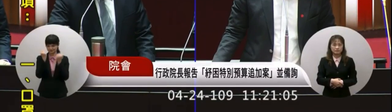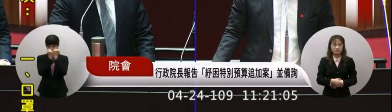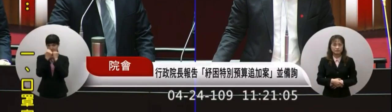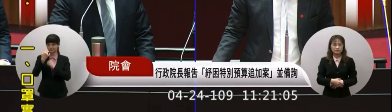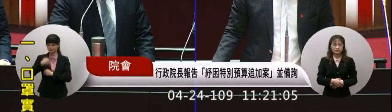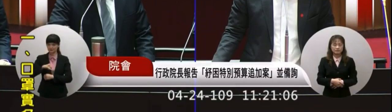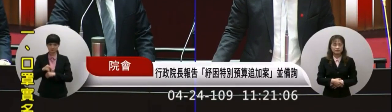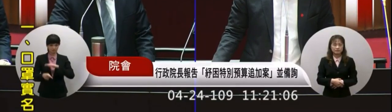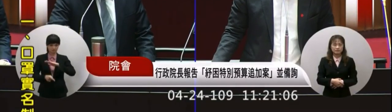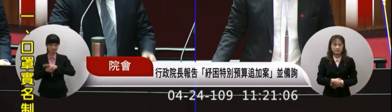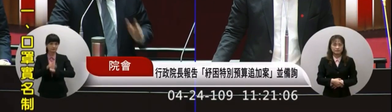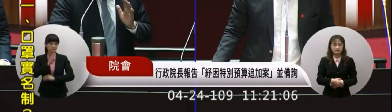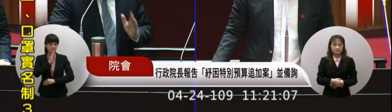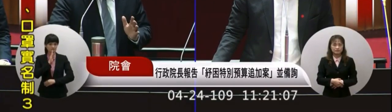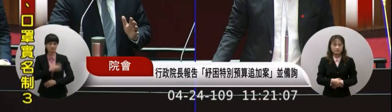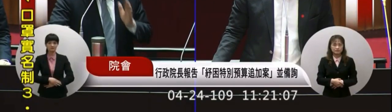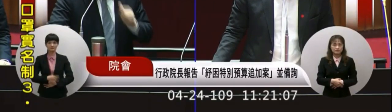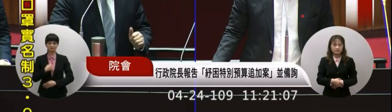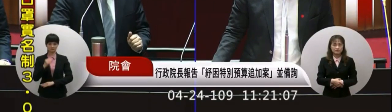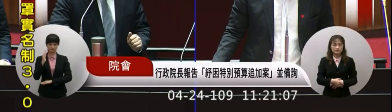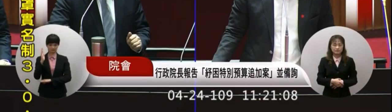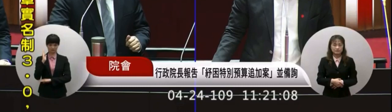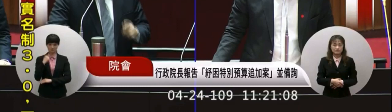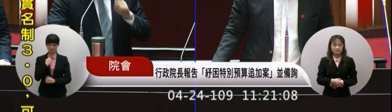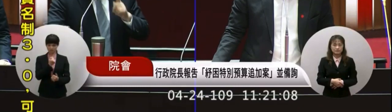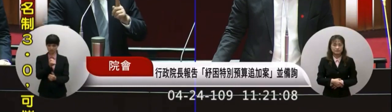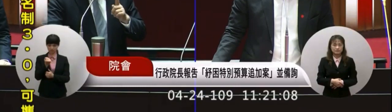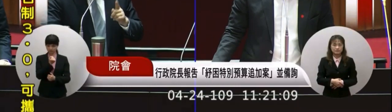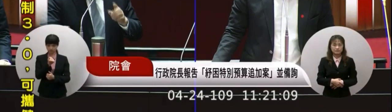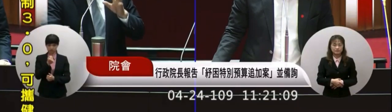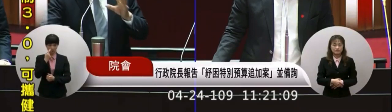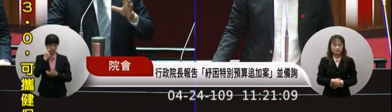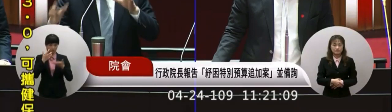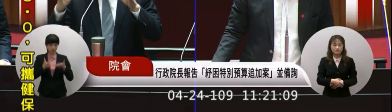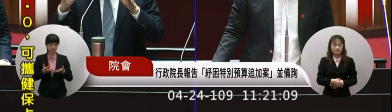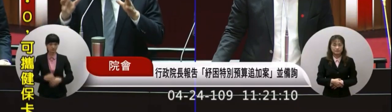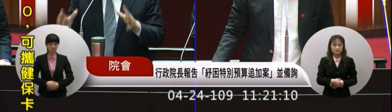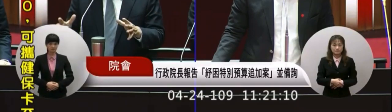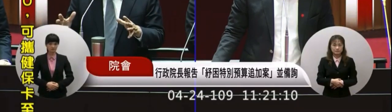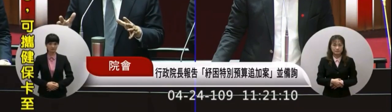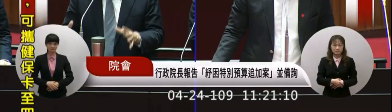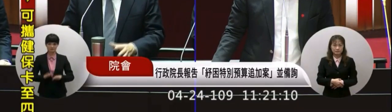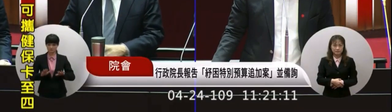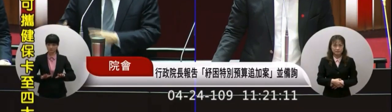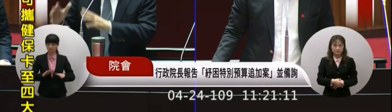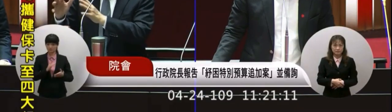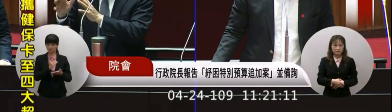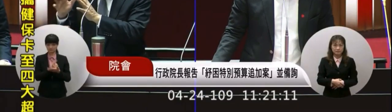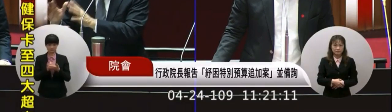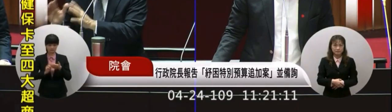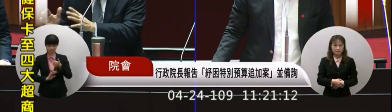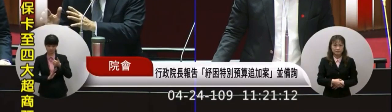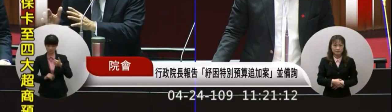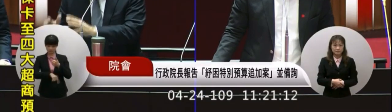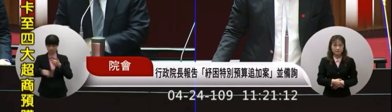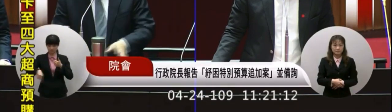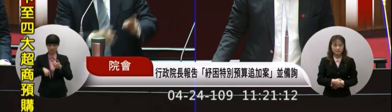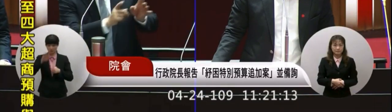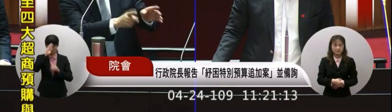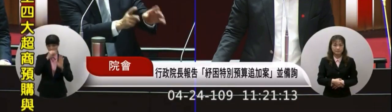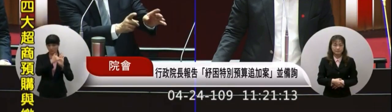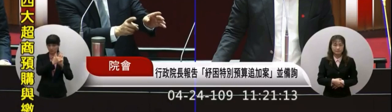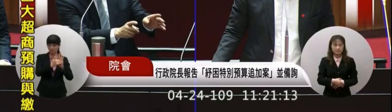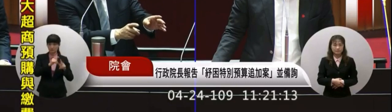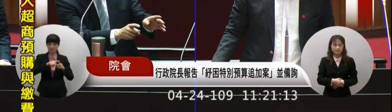法。所以咱政府对这方面真要紧。 是， 即摆咱规个团队，唔那是伫防疫，